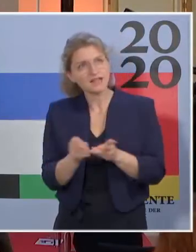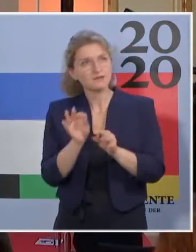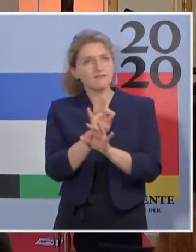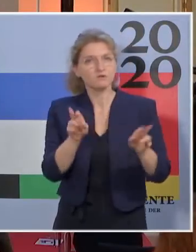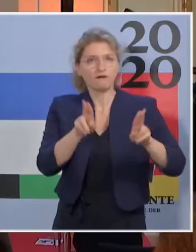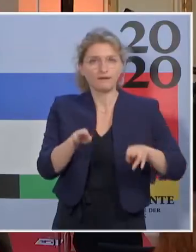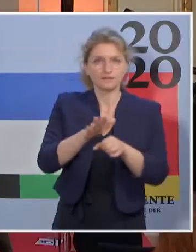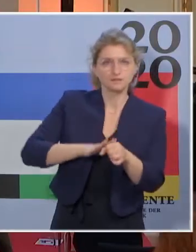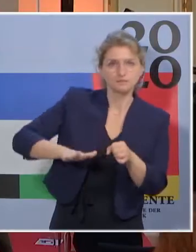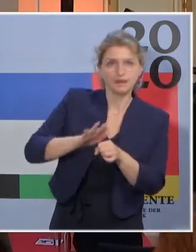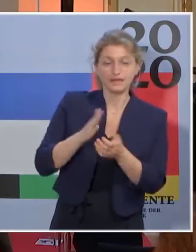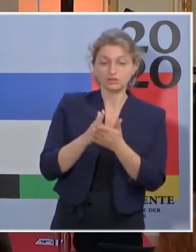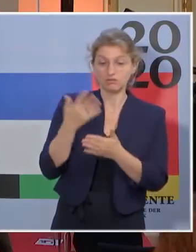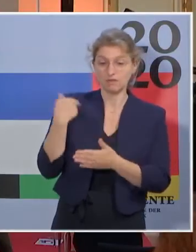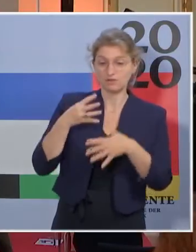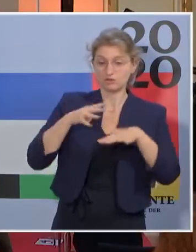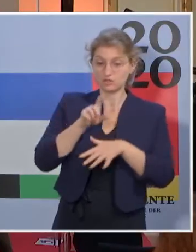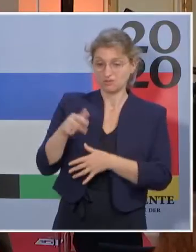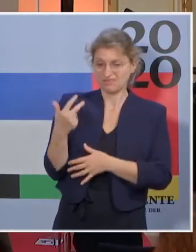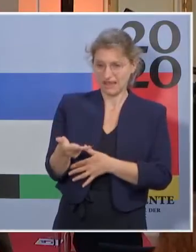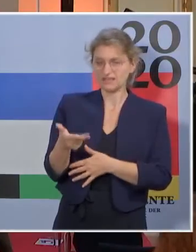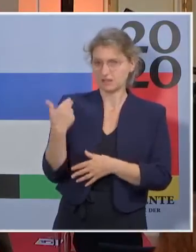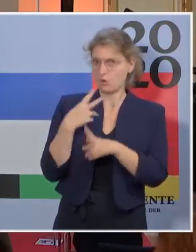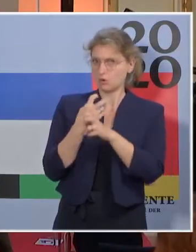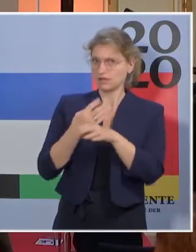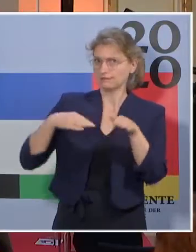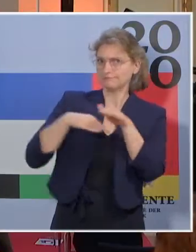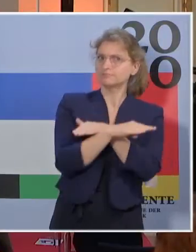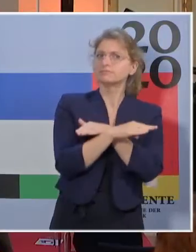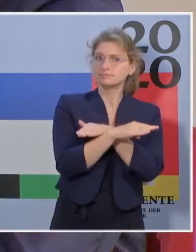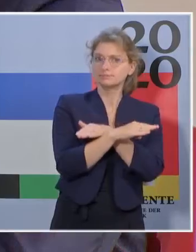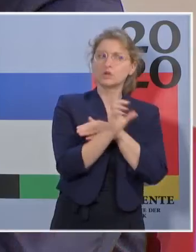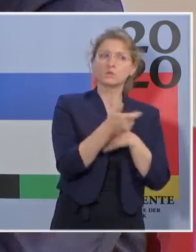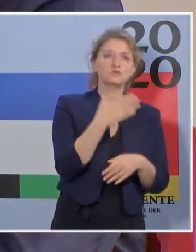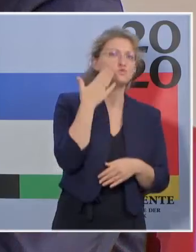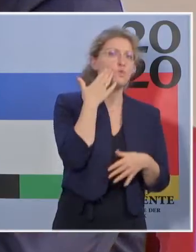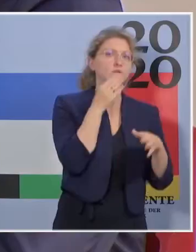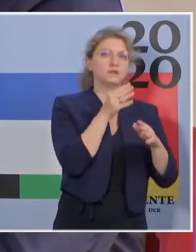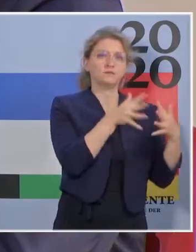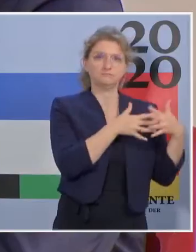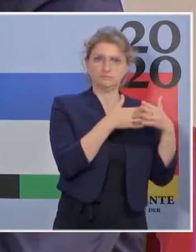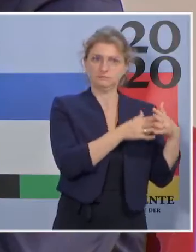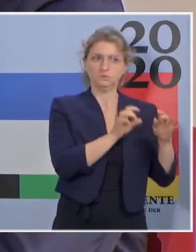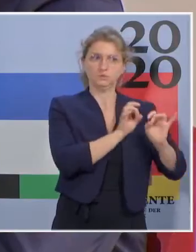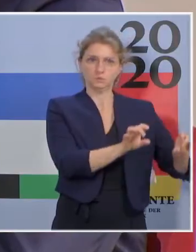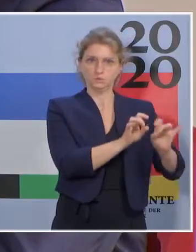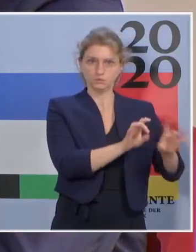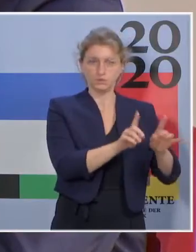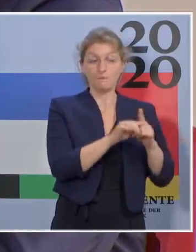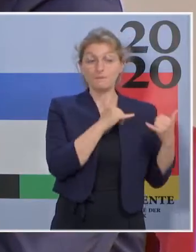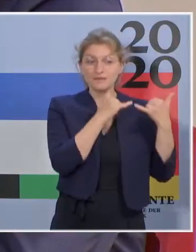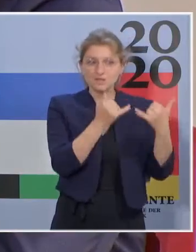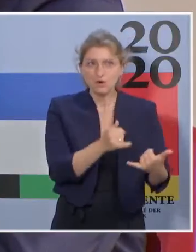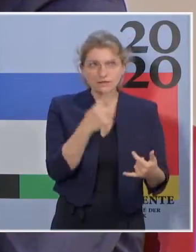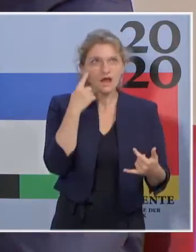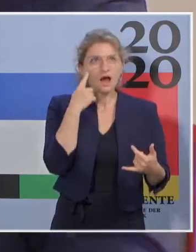Er ist ja bereits 1930, hat er Österreich verlassen, hat zuletzt in den USA gelehrt und gilt ja als einer der bedeutenden Rechtsgelehrten. Aber was